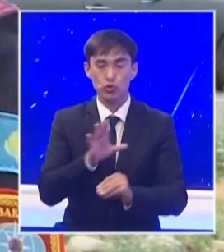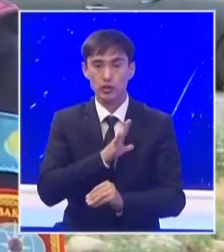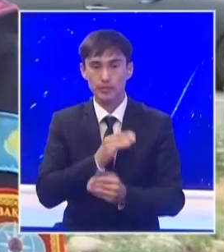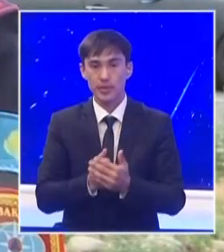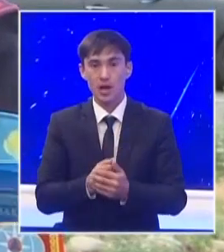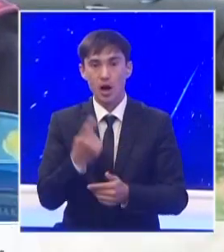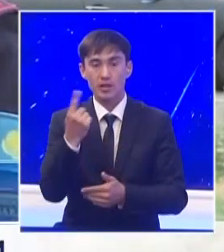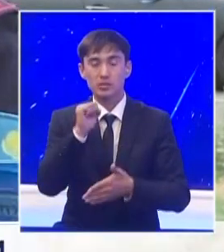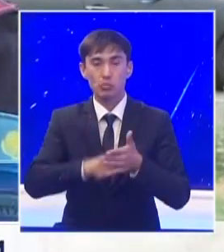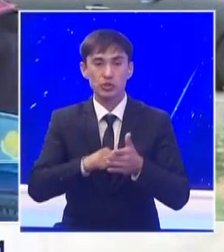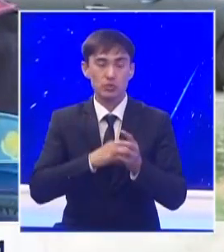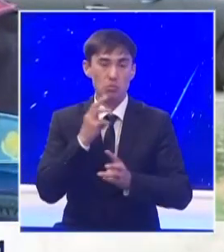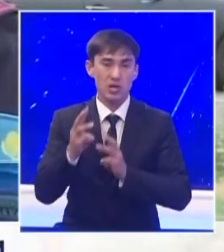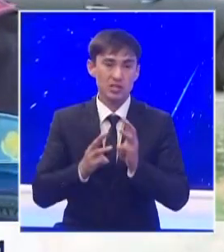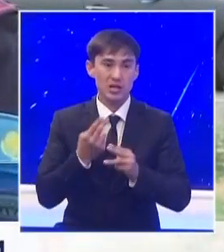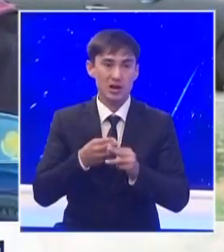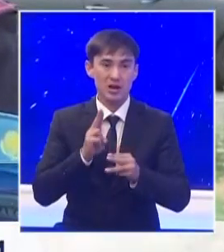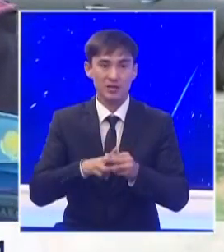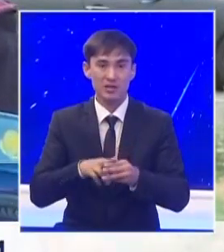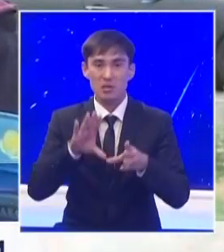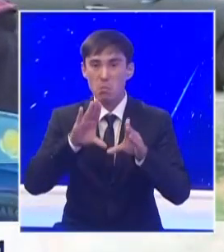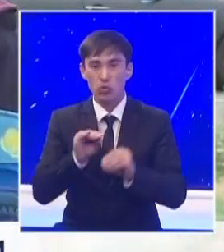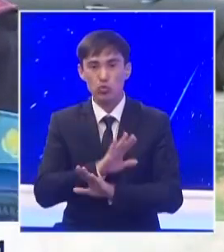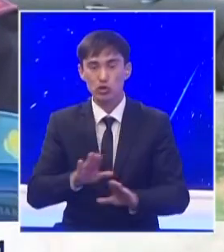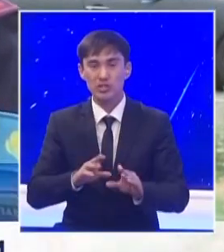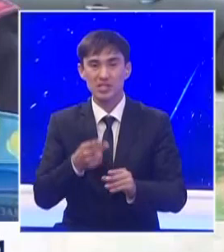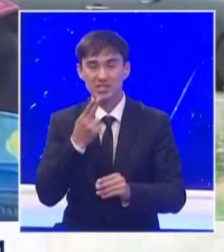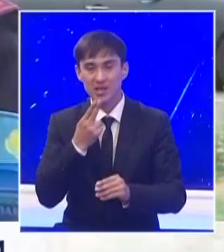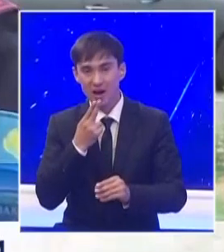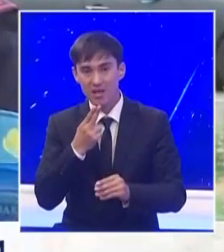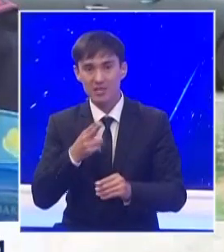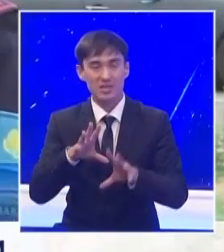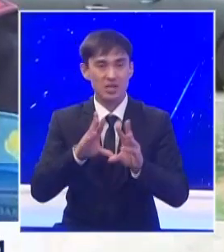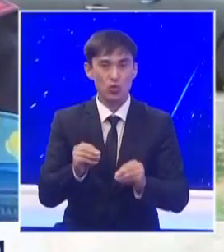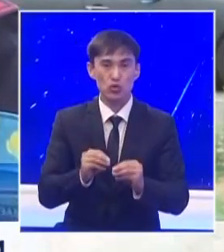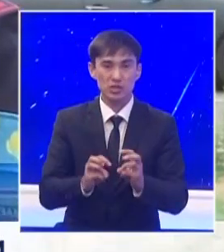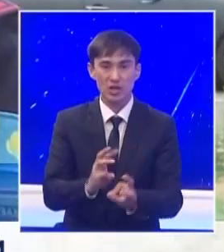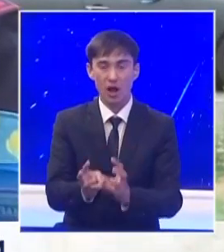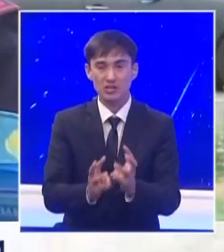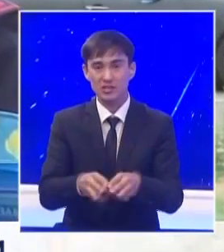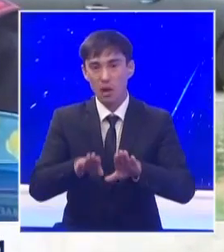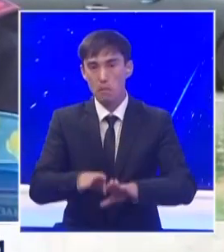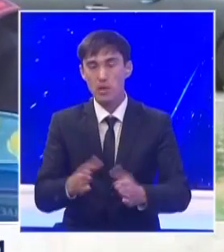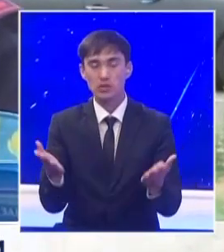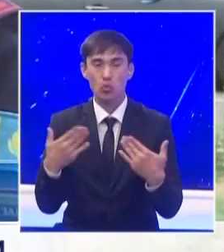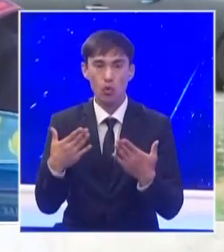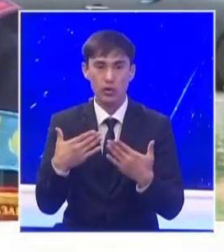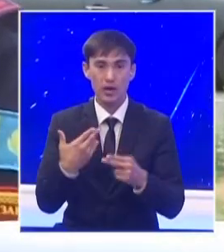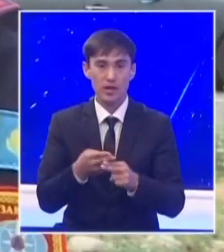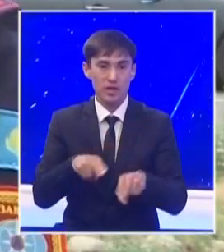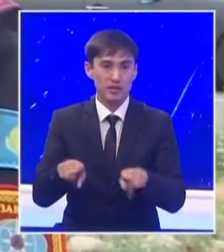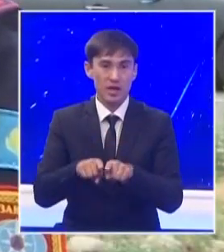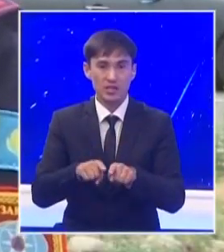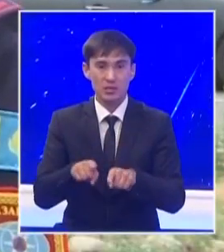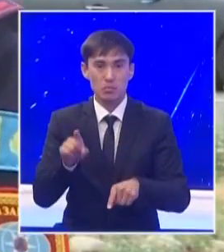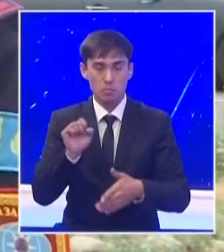Одна из причин возникновения пожаров – это непотушенные окурки сигарет и незатушенные кострища на месте отдыха. Также